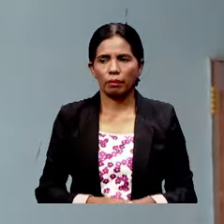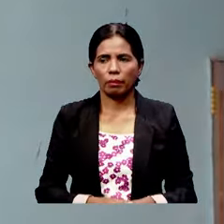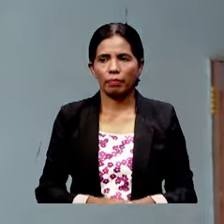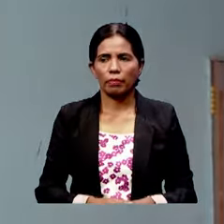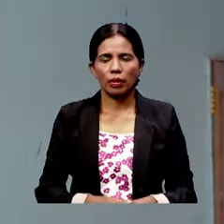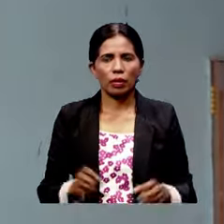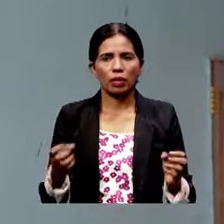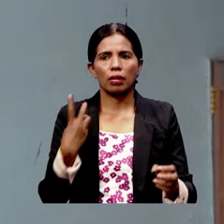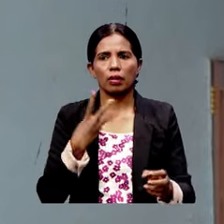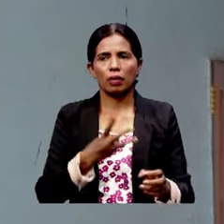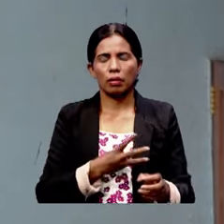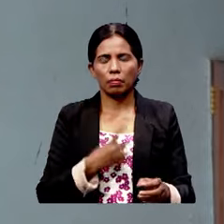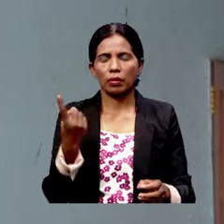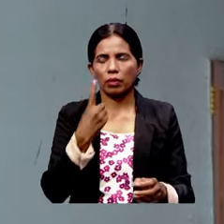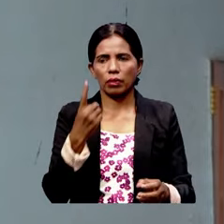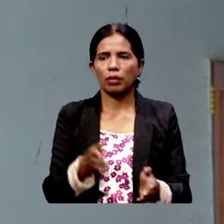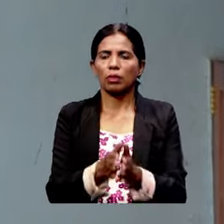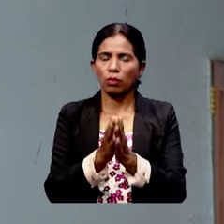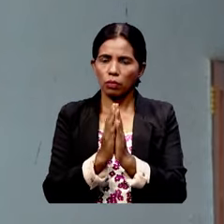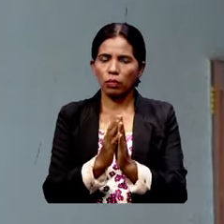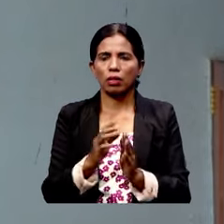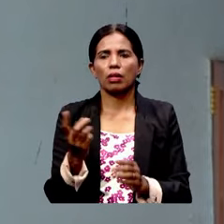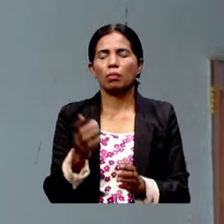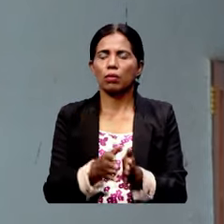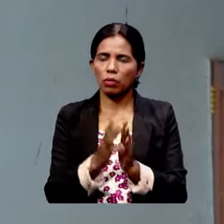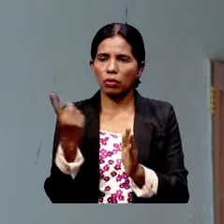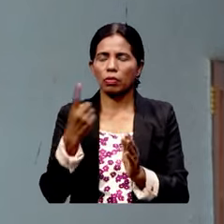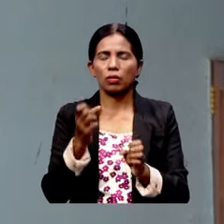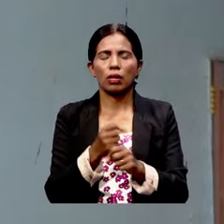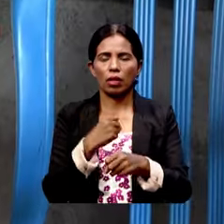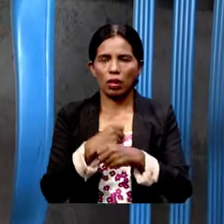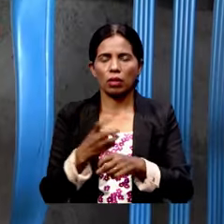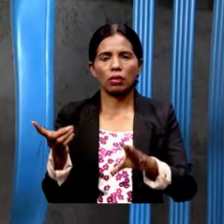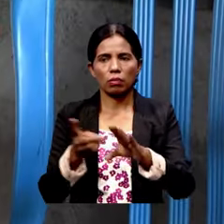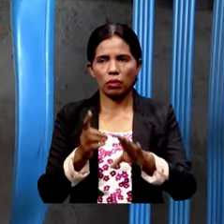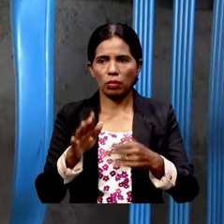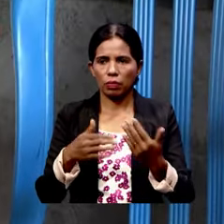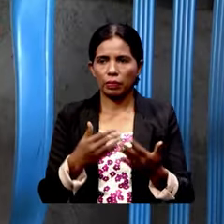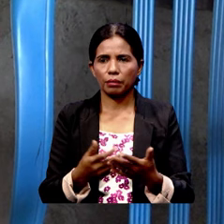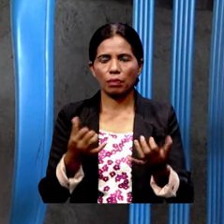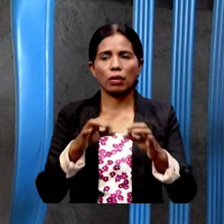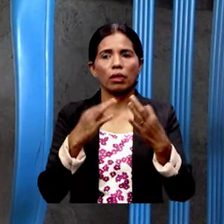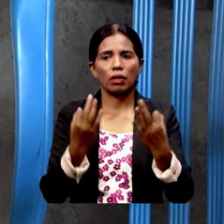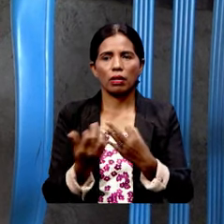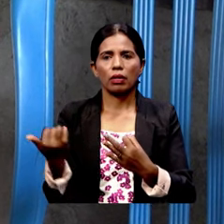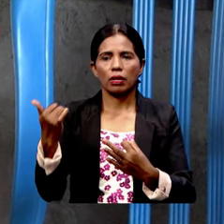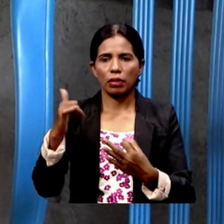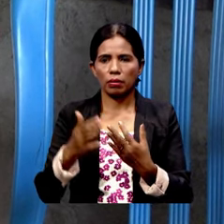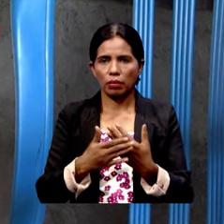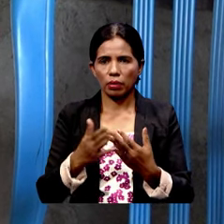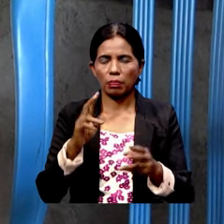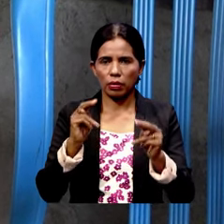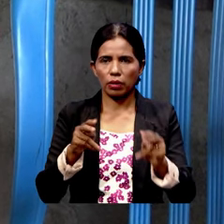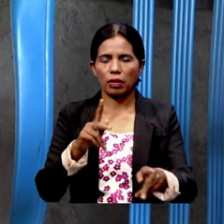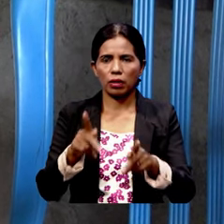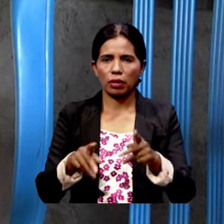La rezon am se miuzi na fati para miuzi na fati para tu insa para belah miuzi na fati ini. Dedaun ne familia simples ne precisa pessoal